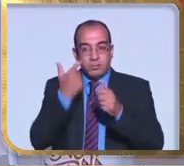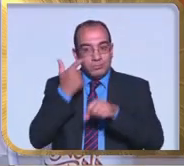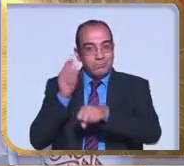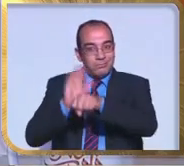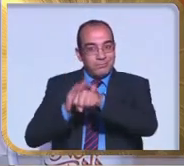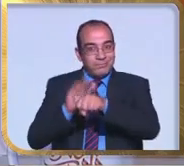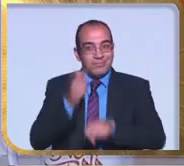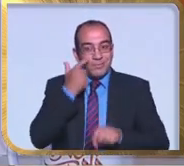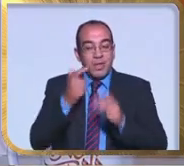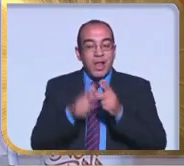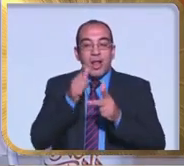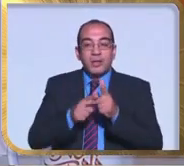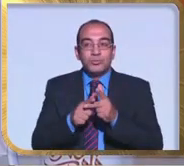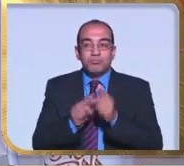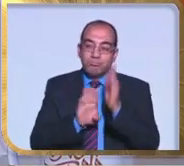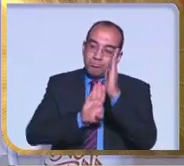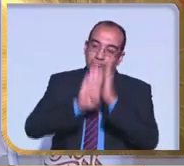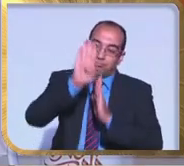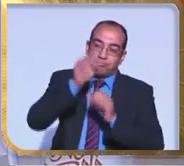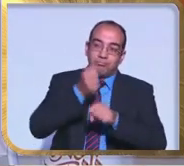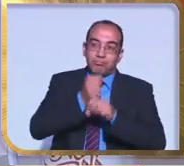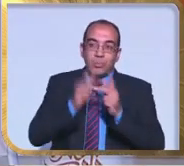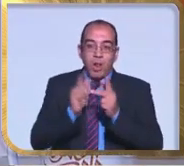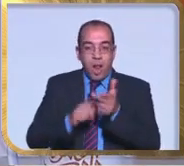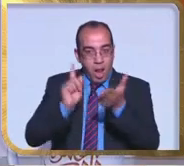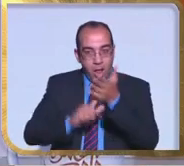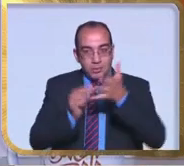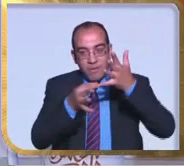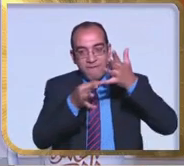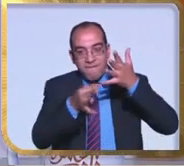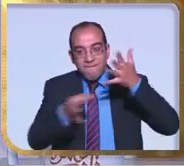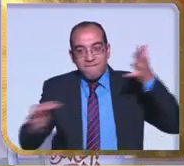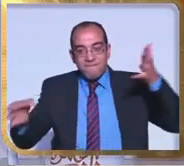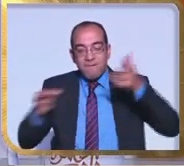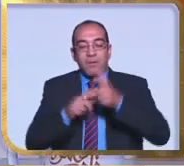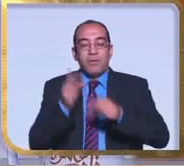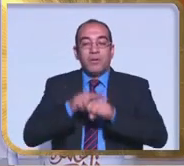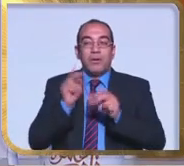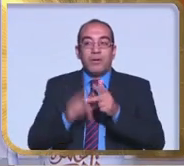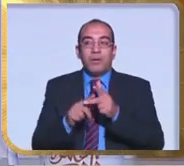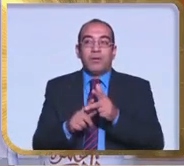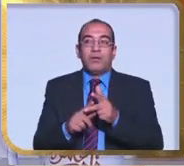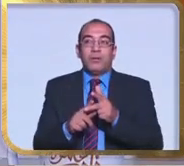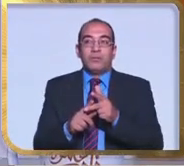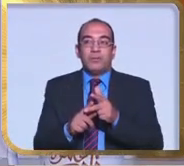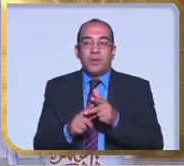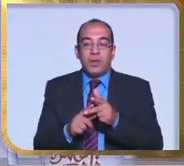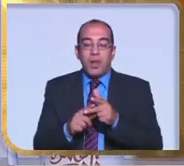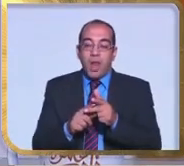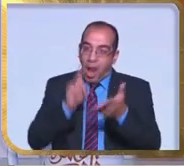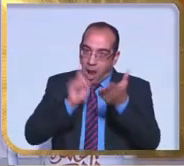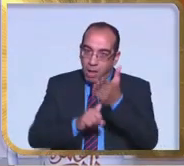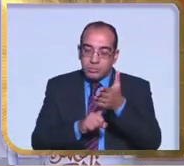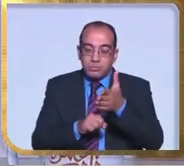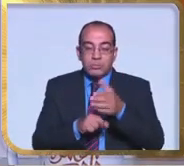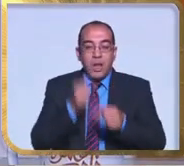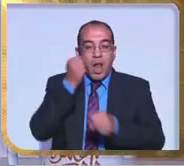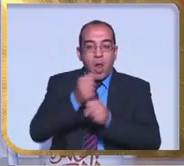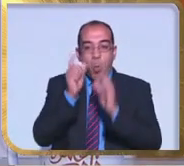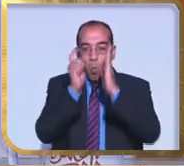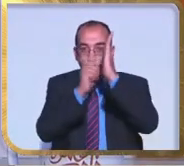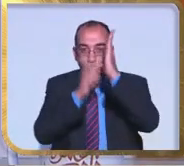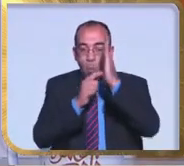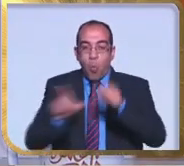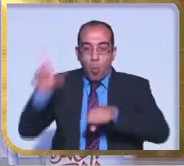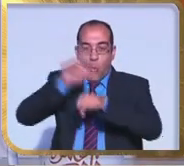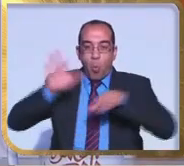فيه أنه بينطلق من الأصول إلى الفروع. ابتدى بالأصول بدء الحديث عن بدء